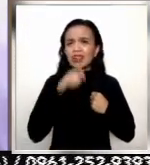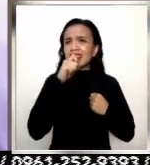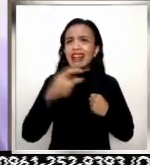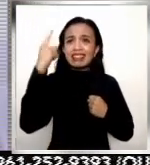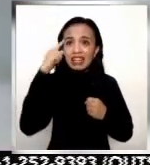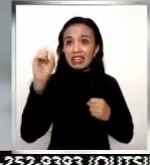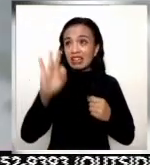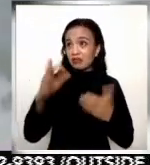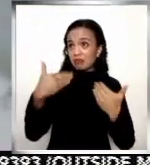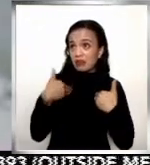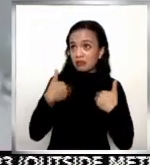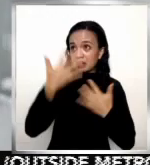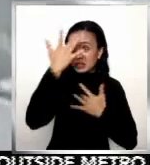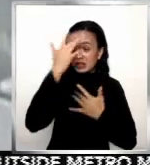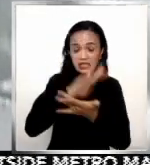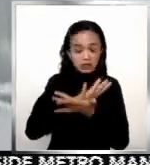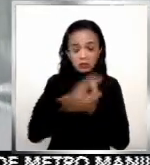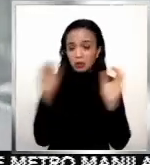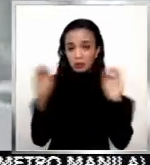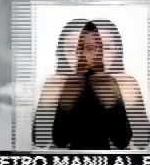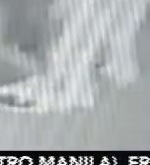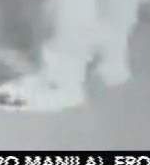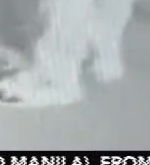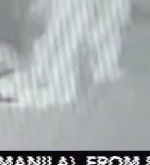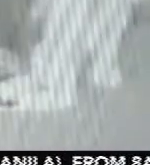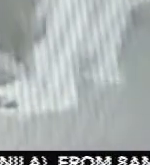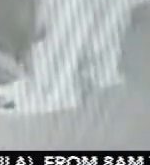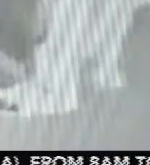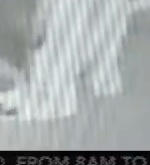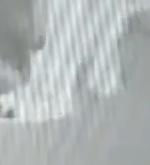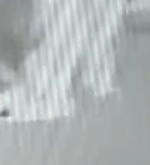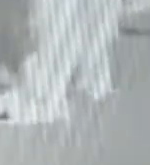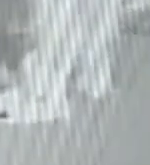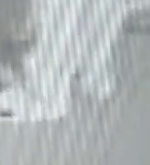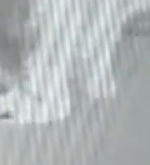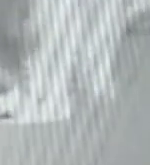lang po sila. Oscar Oida, Nakatutok, 24 Oras.